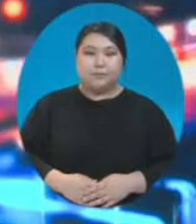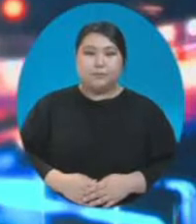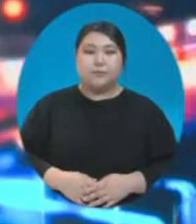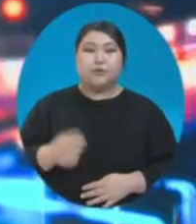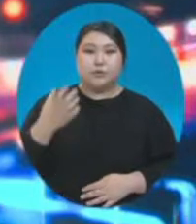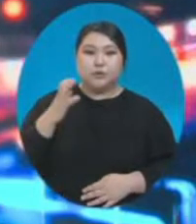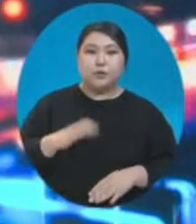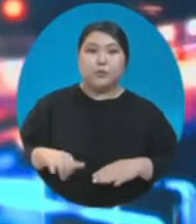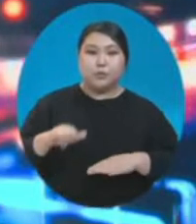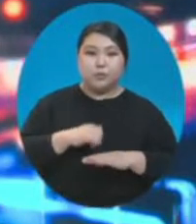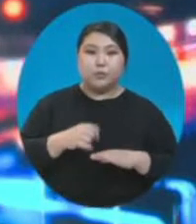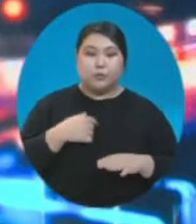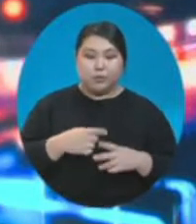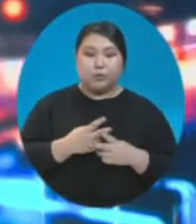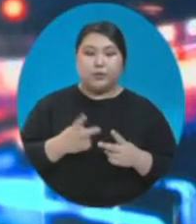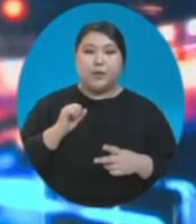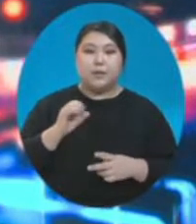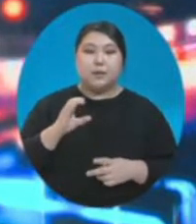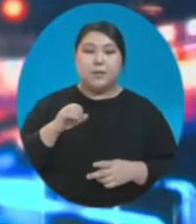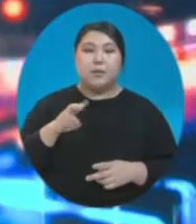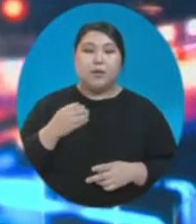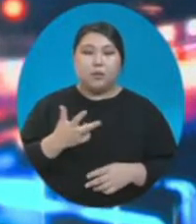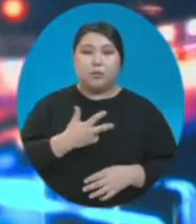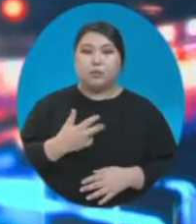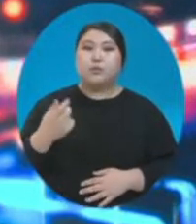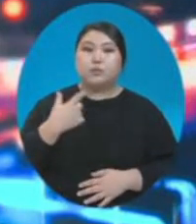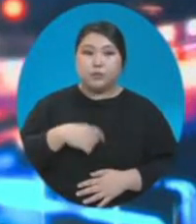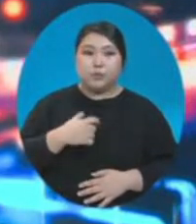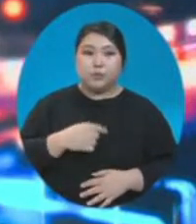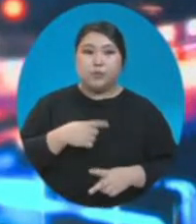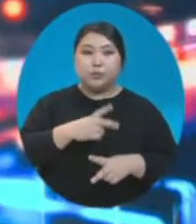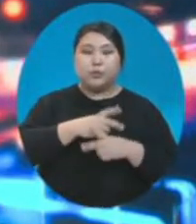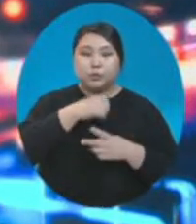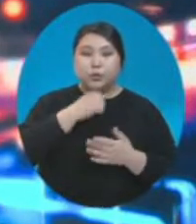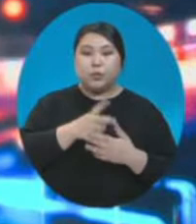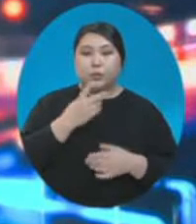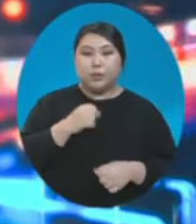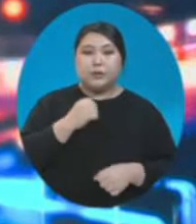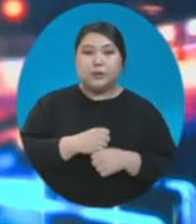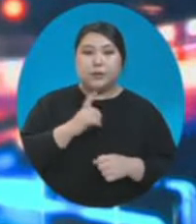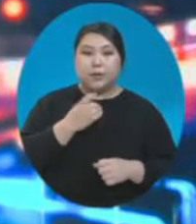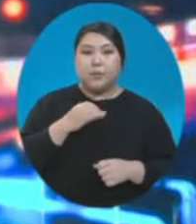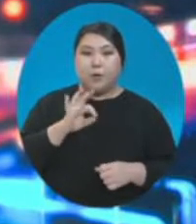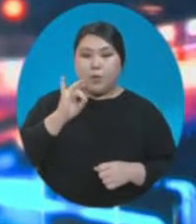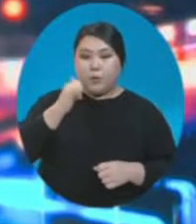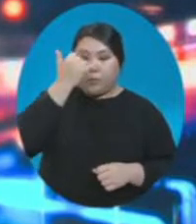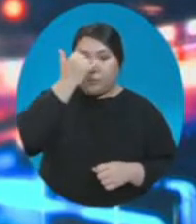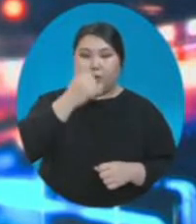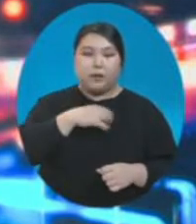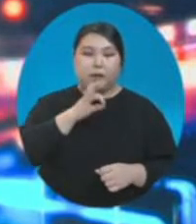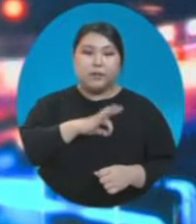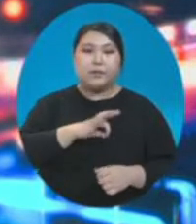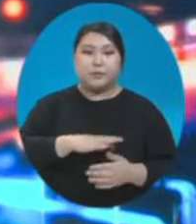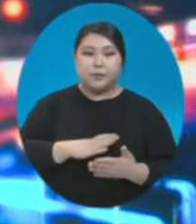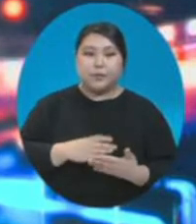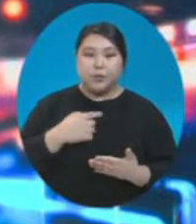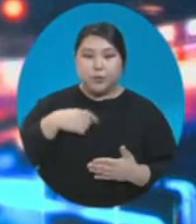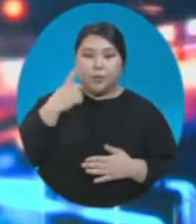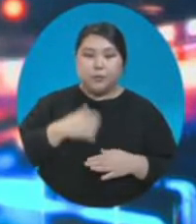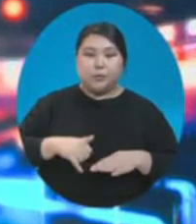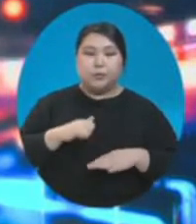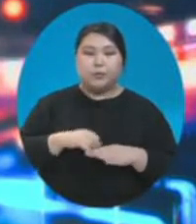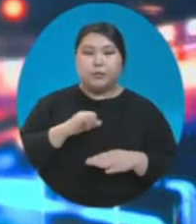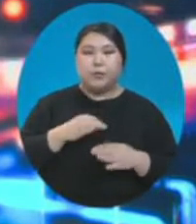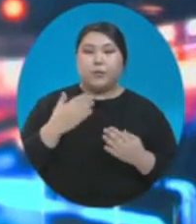Баримтхан солонгос улсын үндэсний ассамблеяг 300 гишүүнтэй бөгөөд хууль тогтоох үйл ажиллагаандаа хиймэл оюун ухааныг ашиглаж байна. Монгол